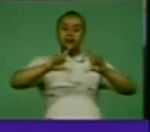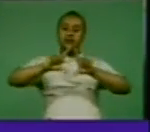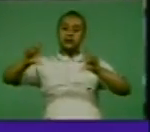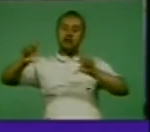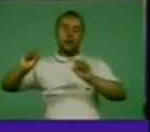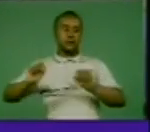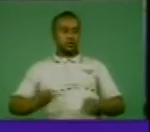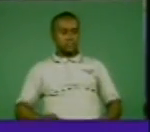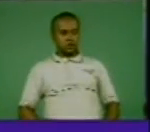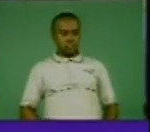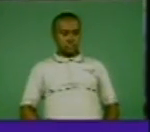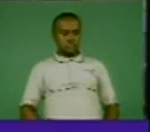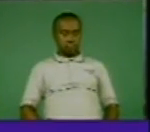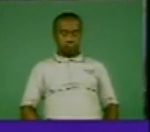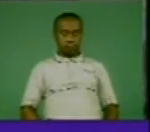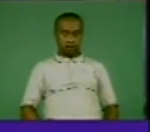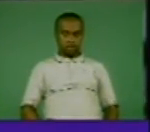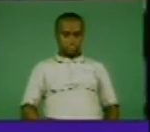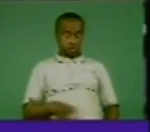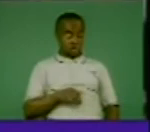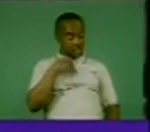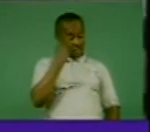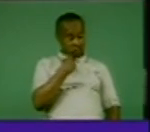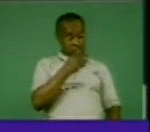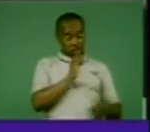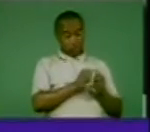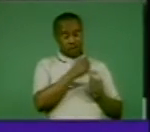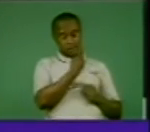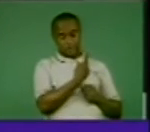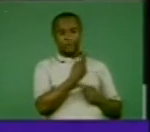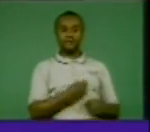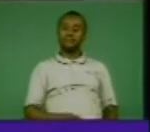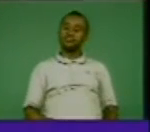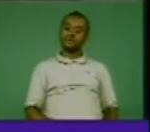Sura ya 12 ibara 162